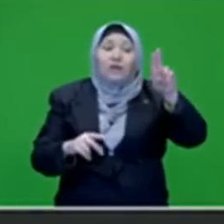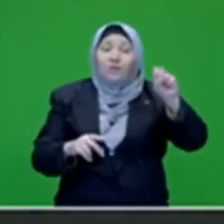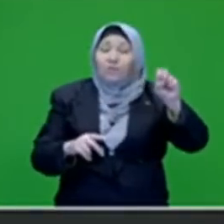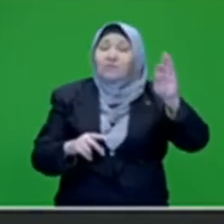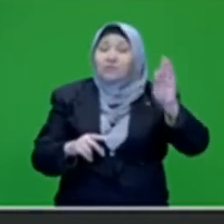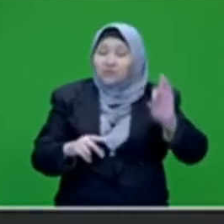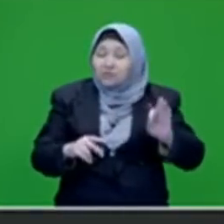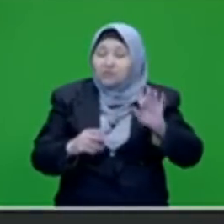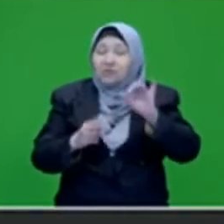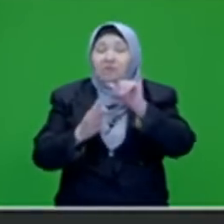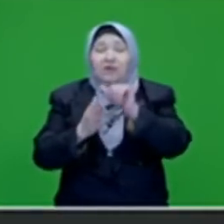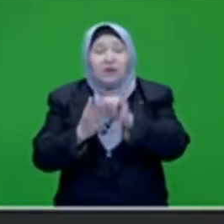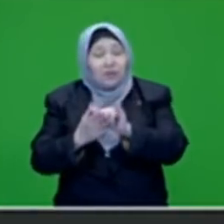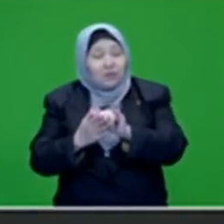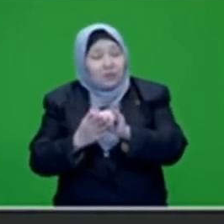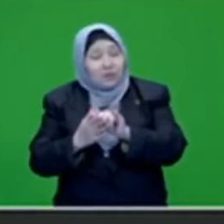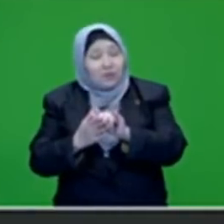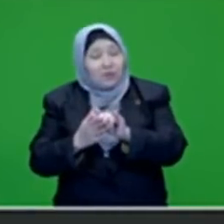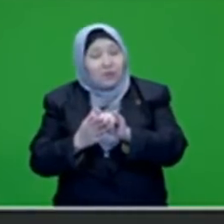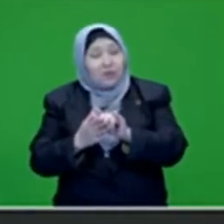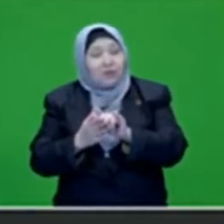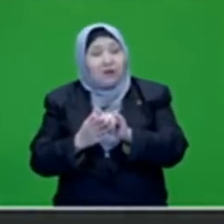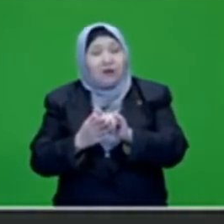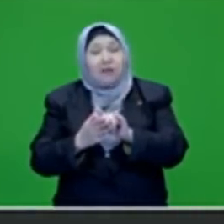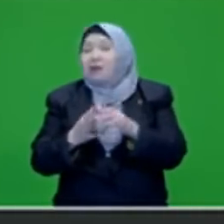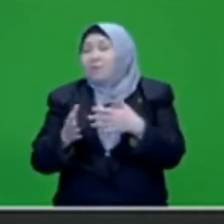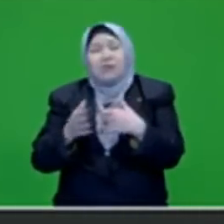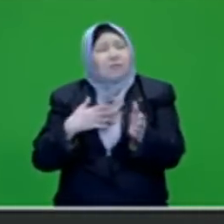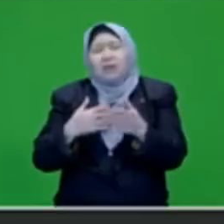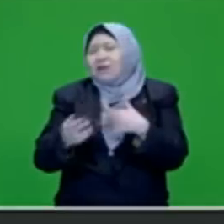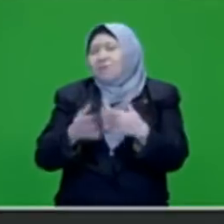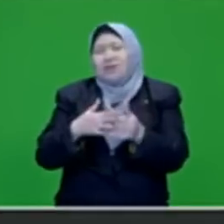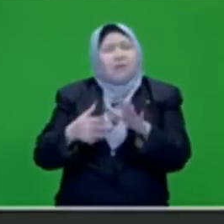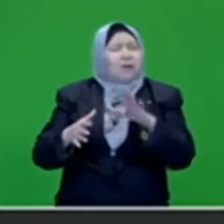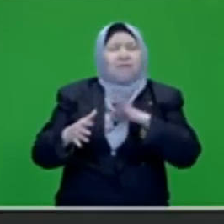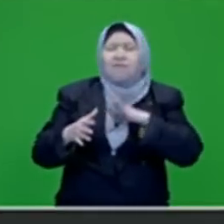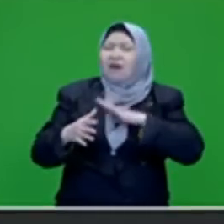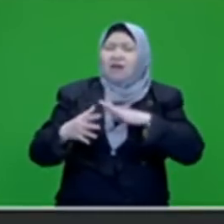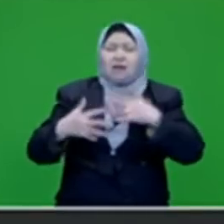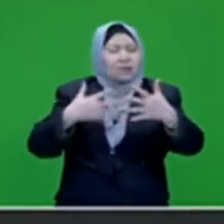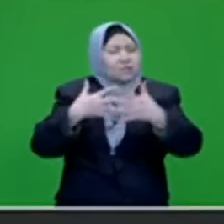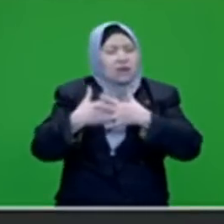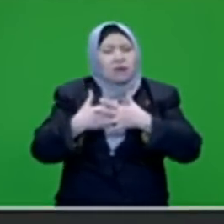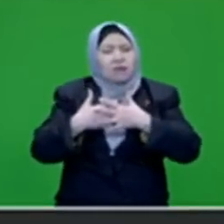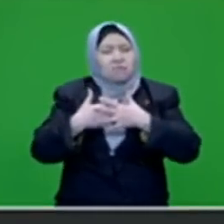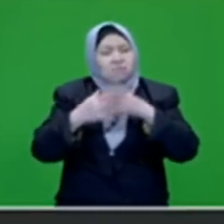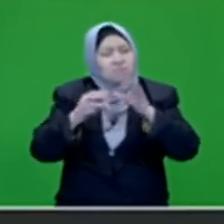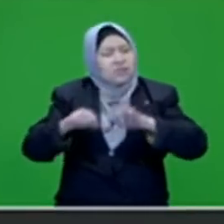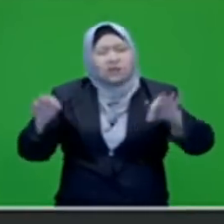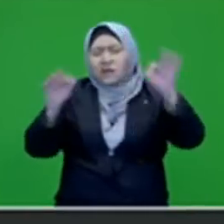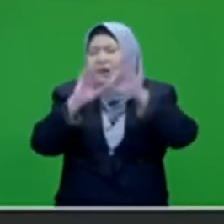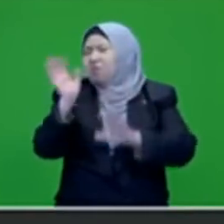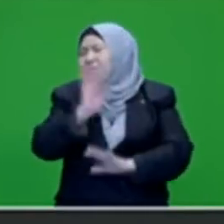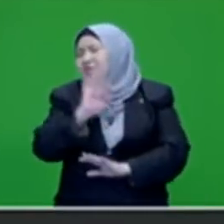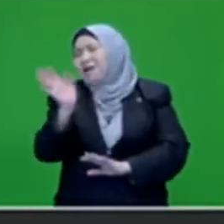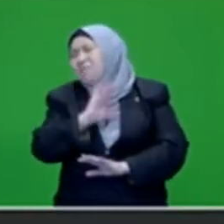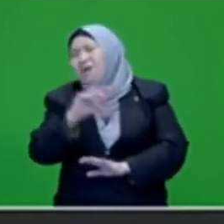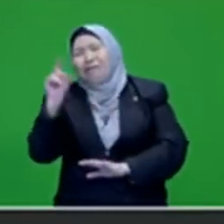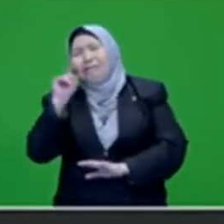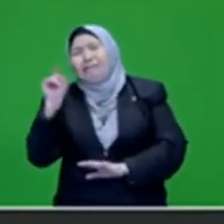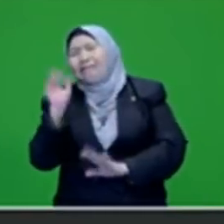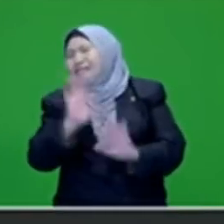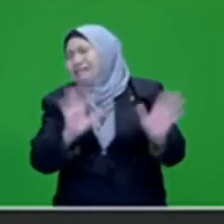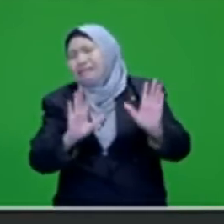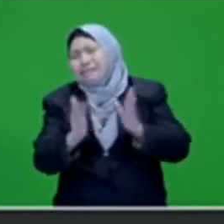yad'unani. Subhanallah. Biar aku penjara, biar aku susah pun tak apa. Asalkan aku tidak terjebak di jalan yang